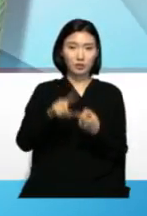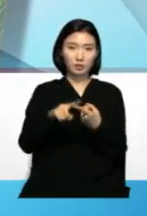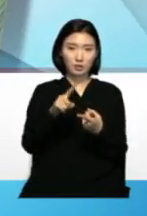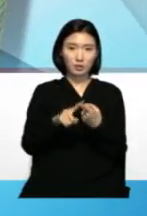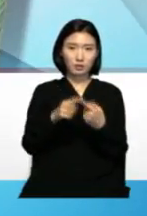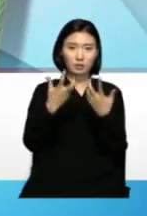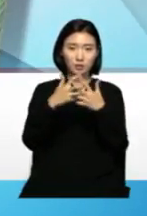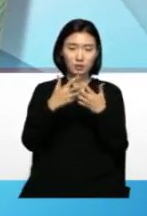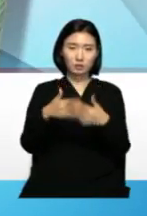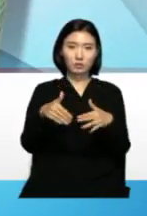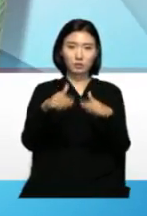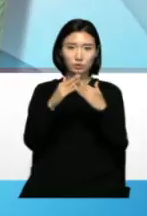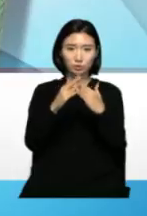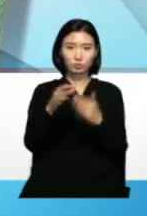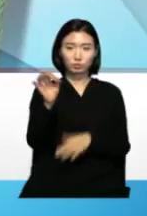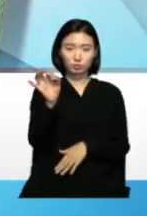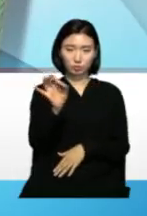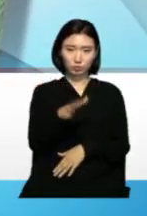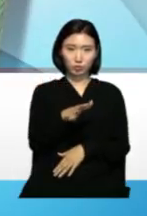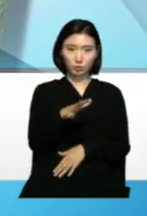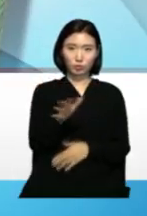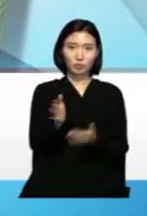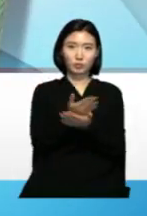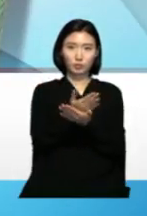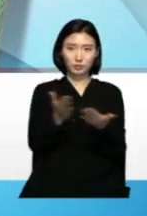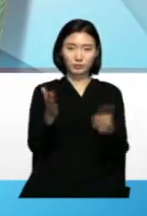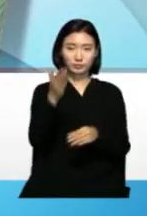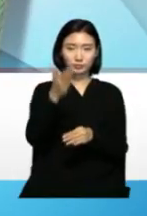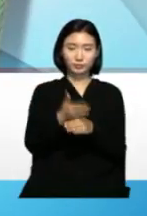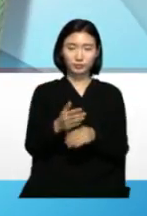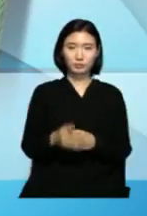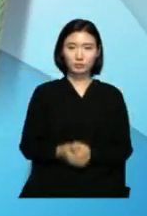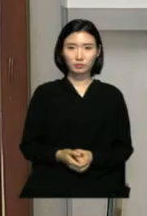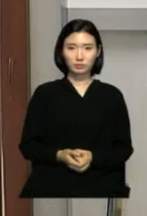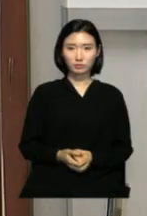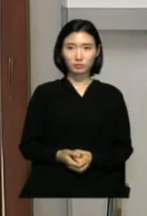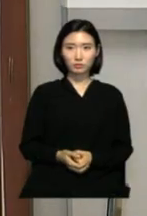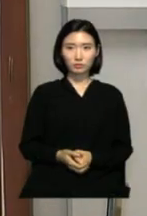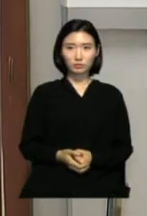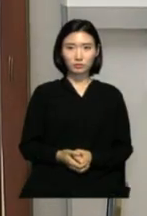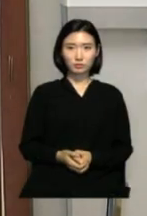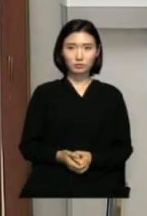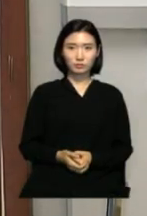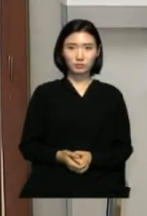발효기를 설치하고 무료 보급에 나섰습니다. 박선호 기자의 보도입니다.